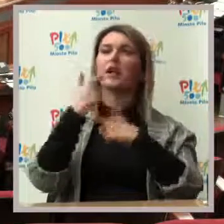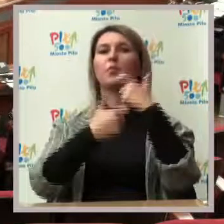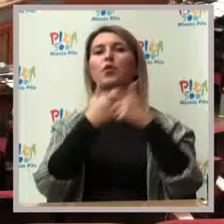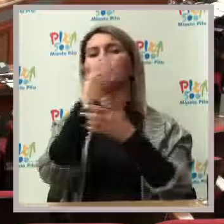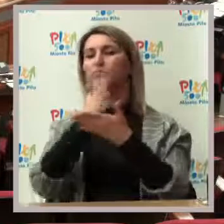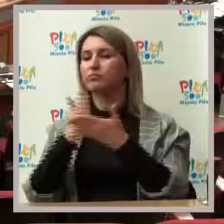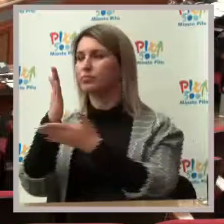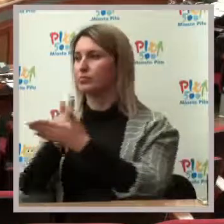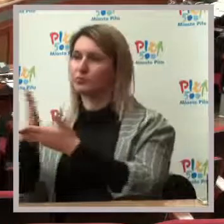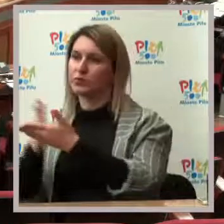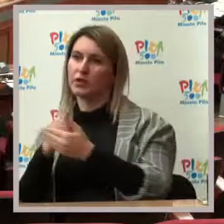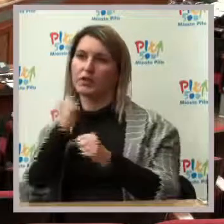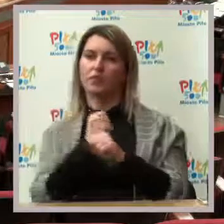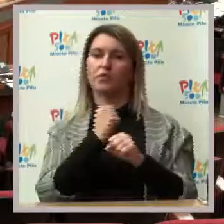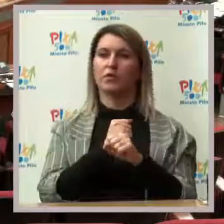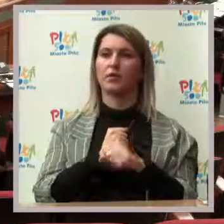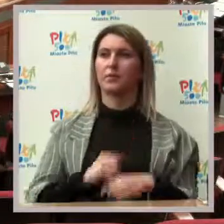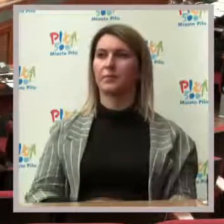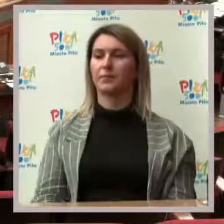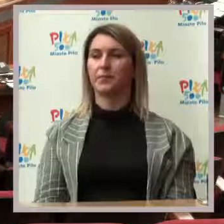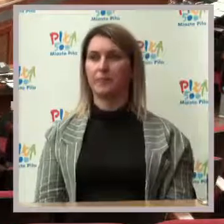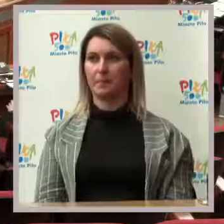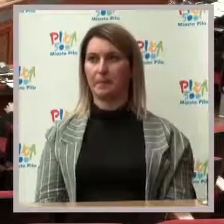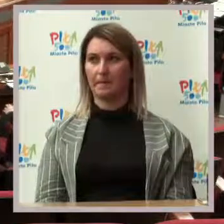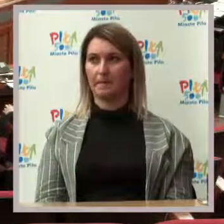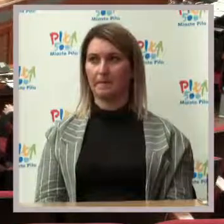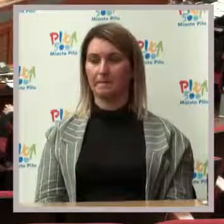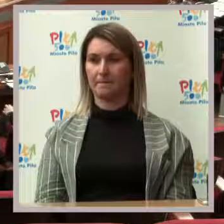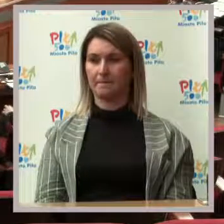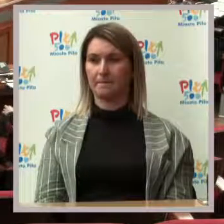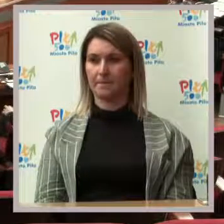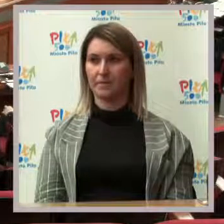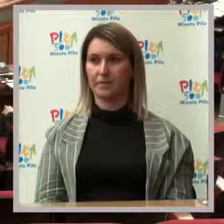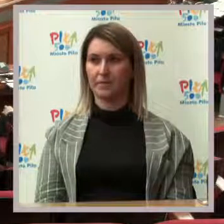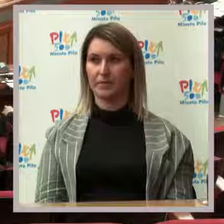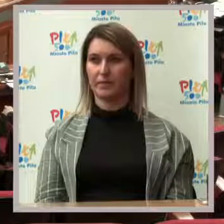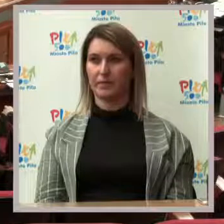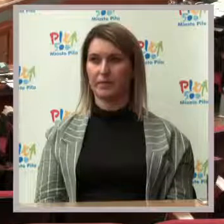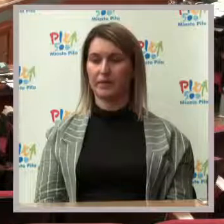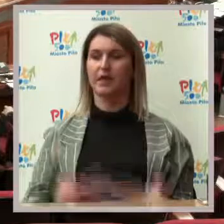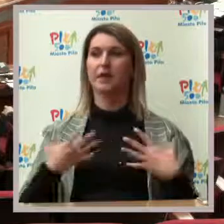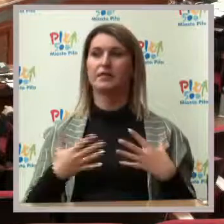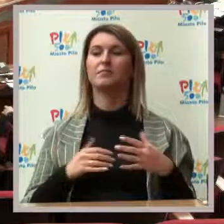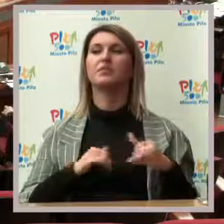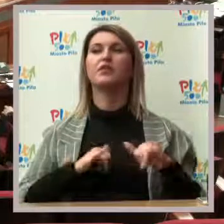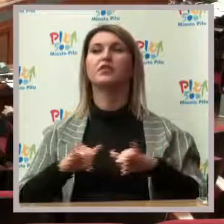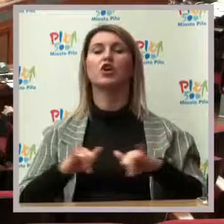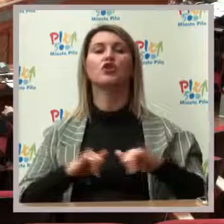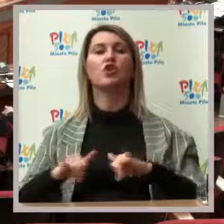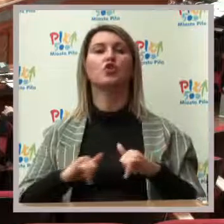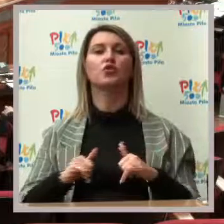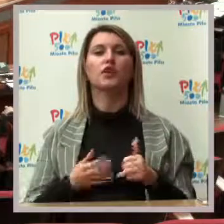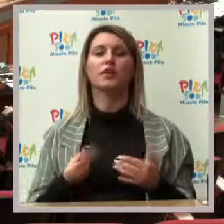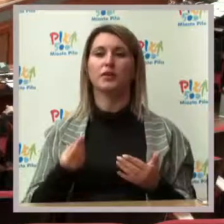działania widzimy chociażby wtedy, kiedy chodzi o wspieranie przedsiębiorczości. Chcielibyśmy również zmienić troszeczkę